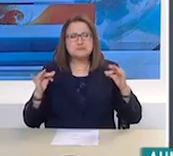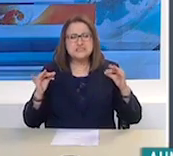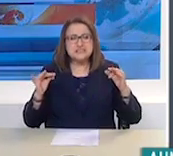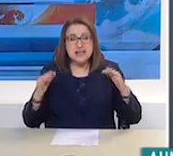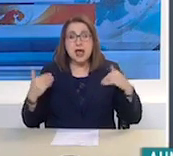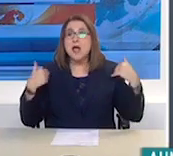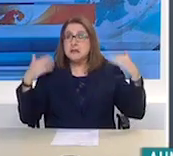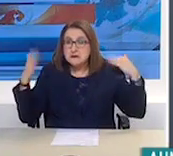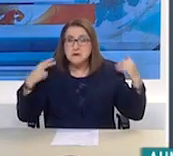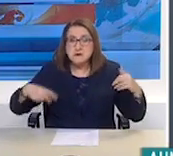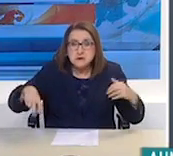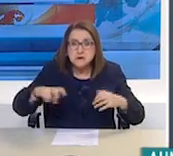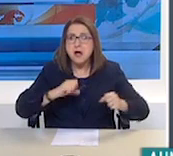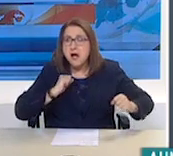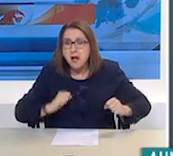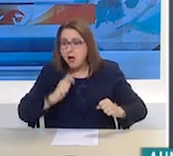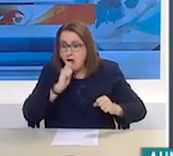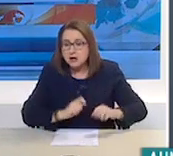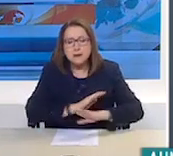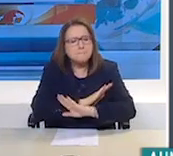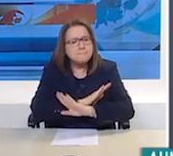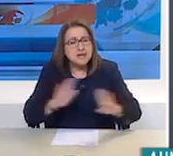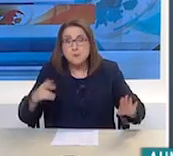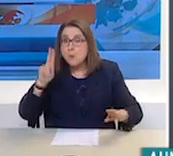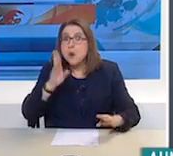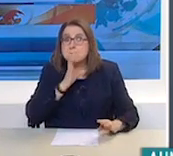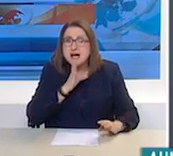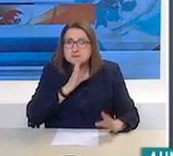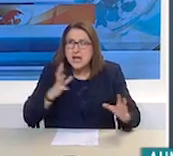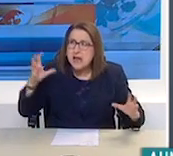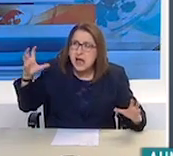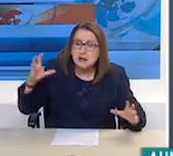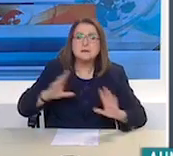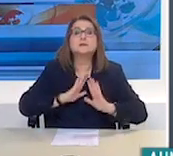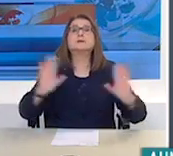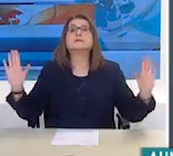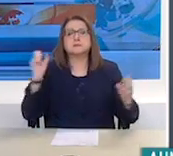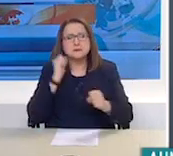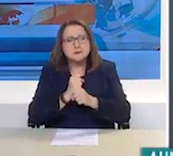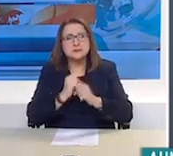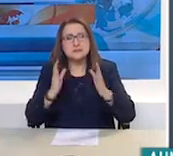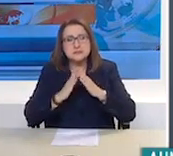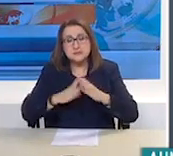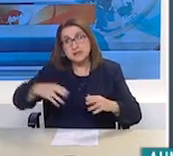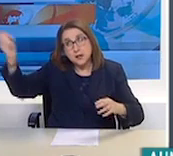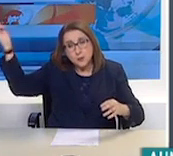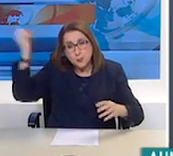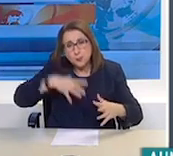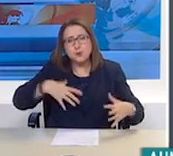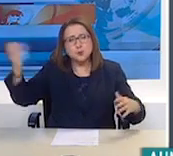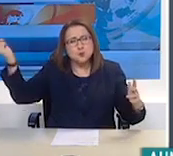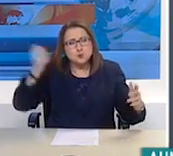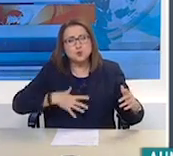της σωματικής δραστηριότητας, ειδικά τις πιο ζεστές ώρες της ημέρας, τακτικά ντους και κλίση του ιατρίου αν υπάρξουν συμπτώματα